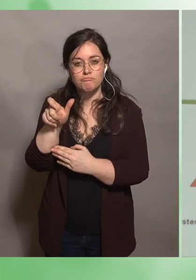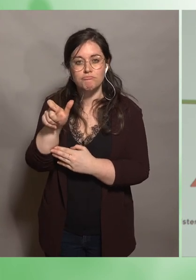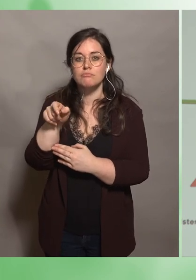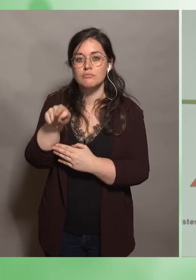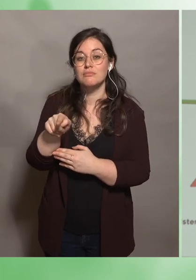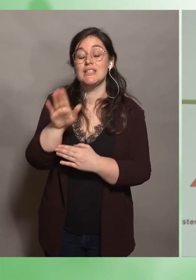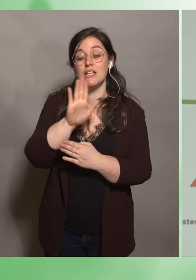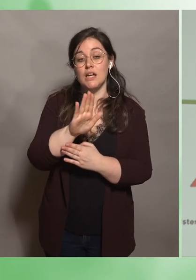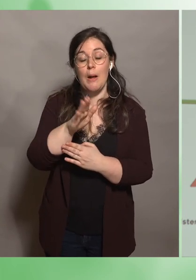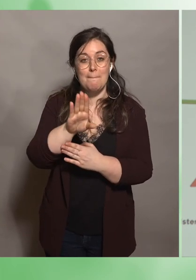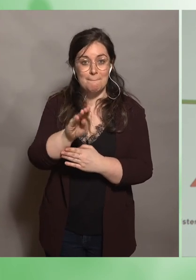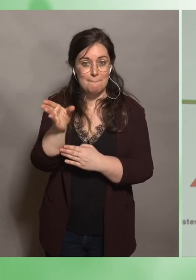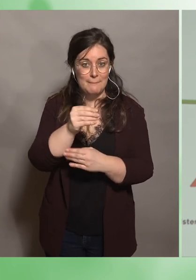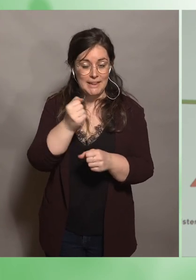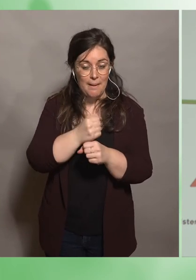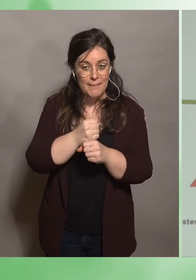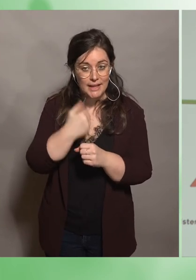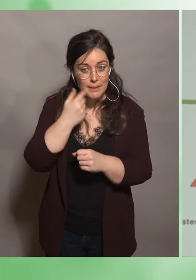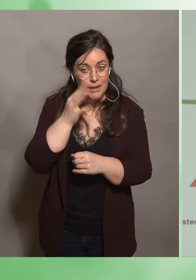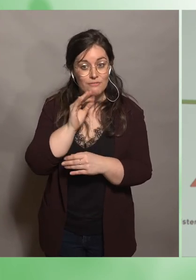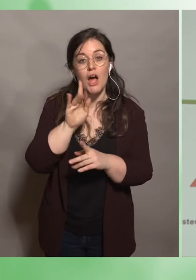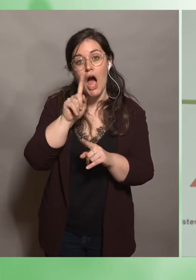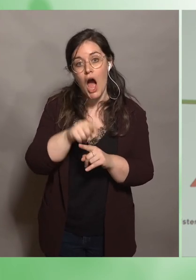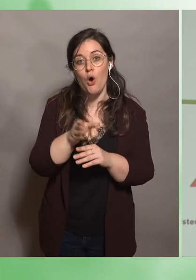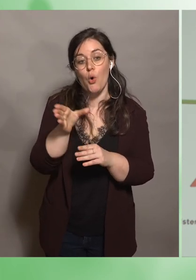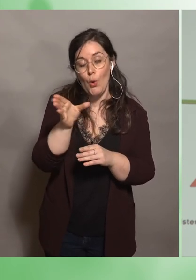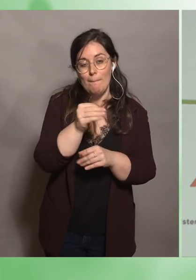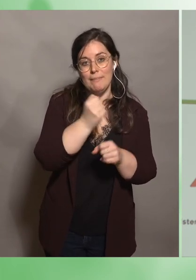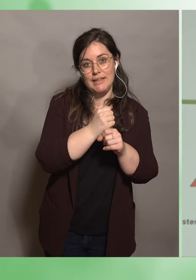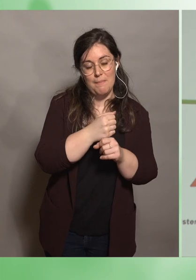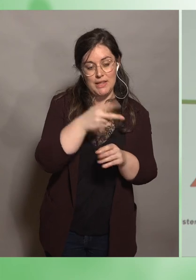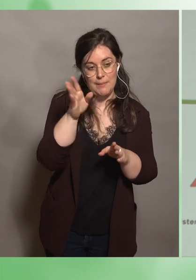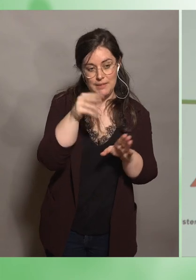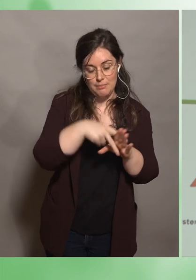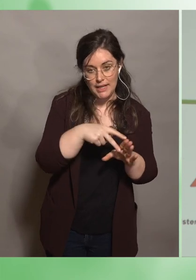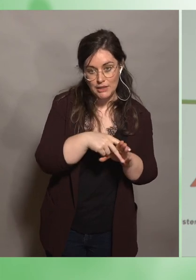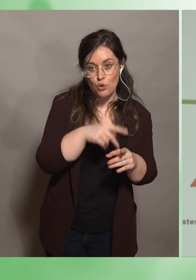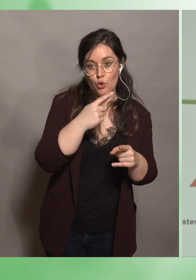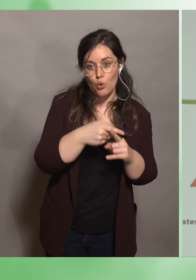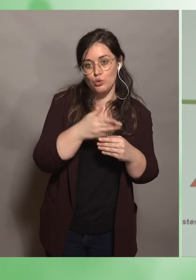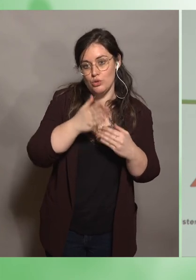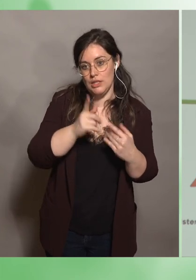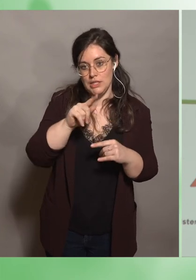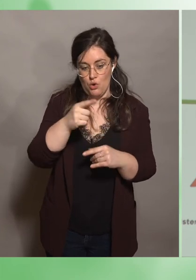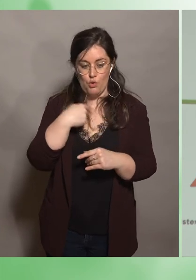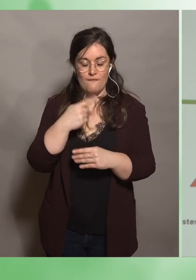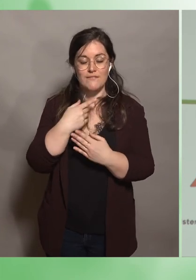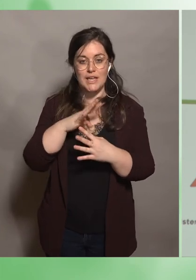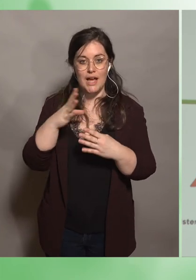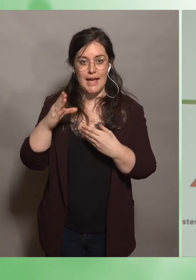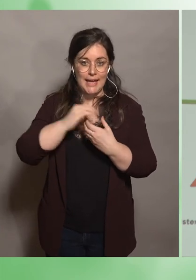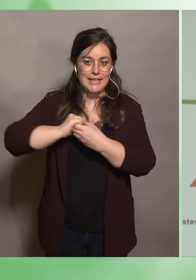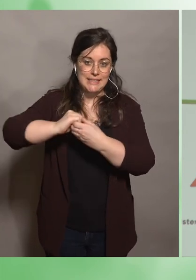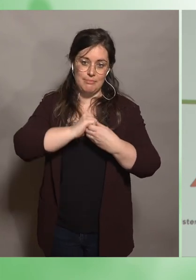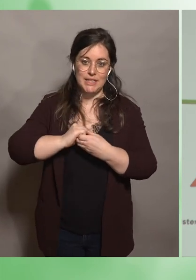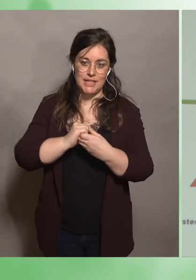Ihre Mitarbeiterinnen, dann natürlich für die Mitarbeiter mit Behinderung und nicht zuletzt für uns als gesamte